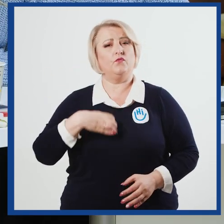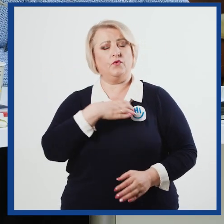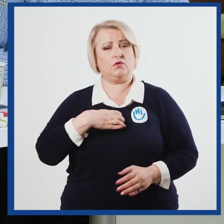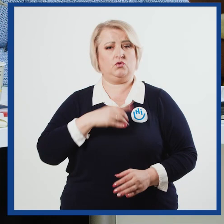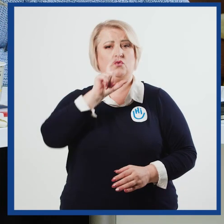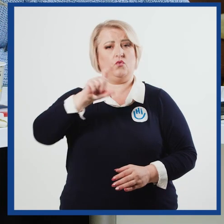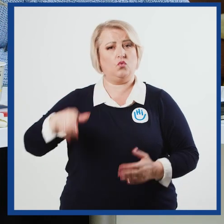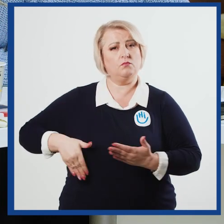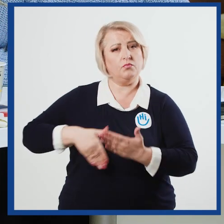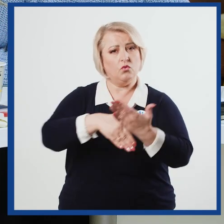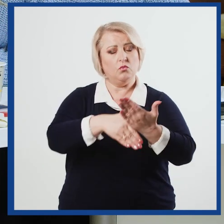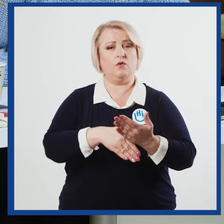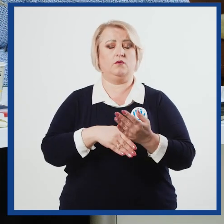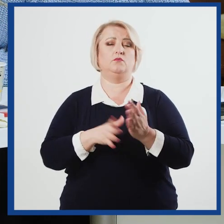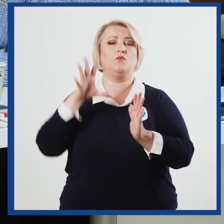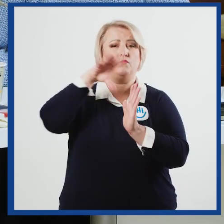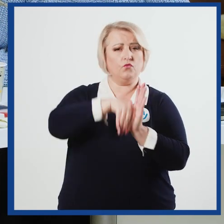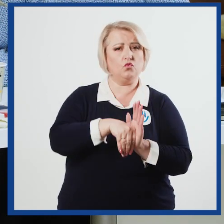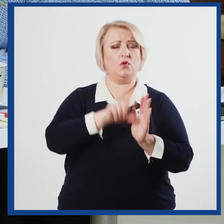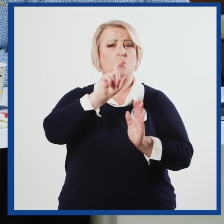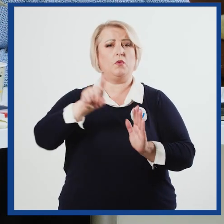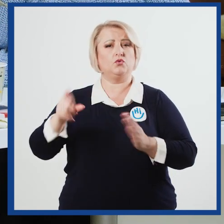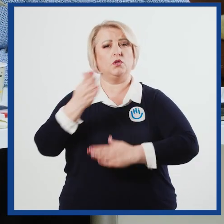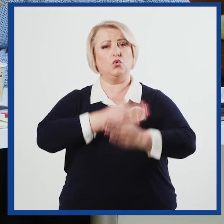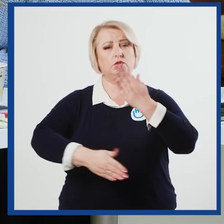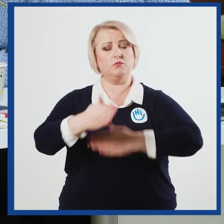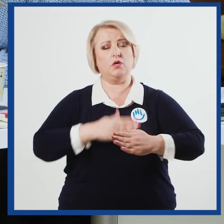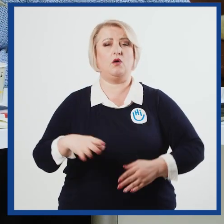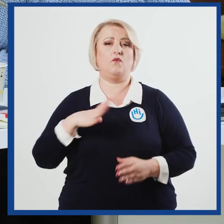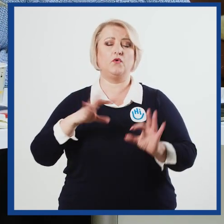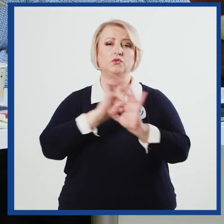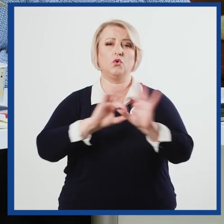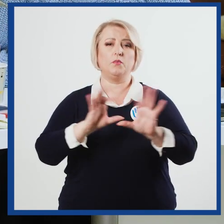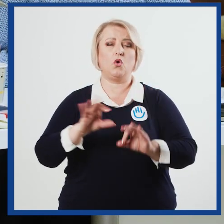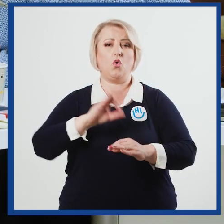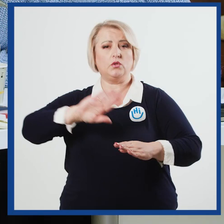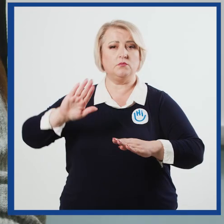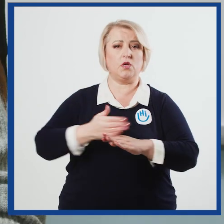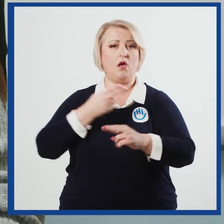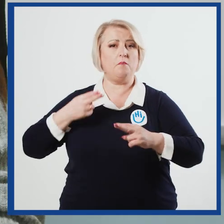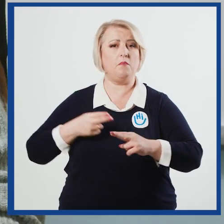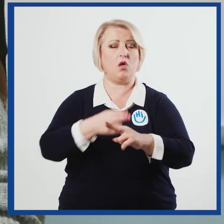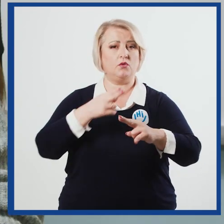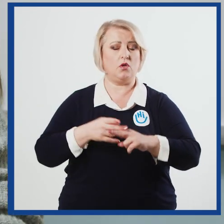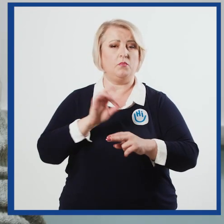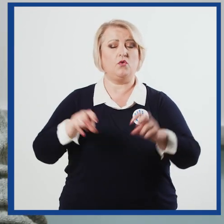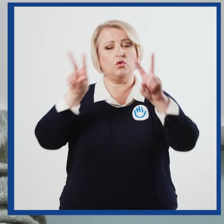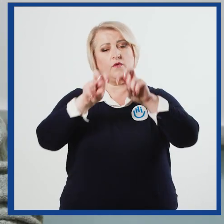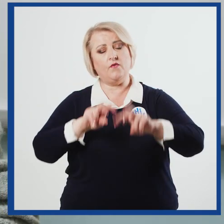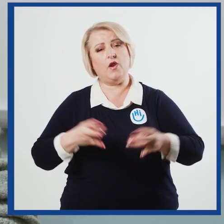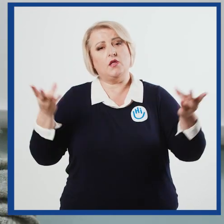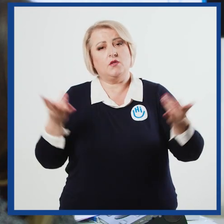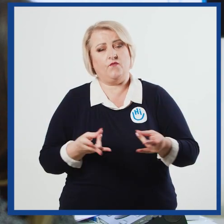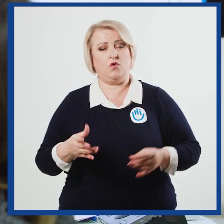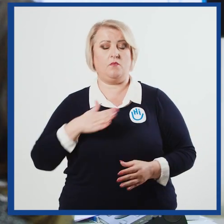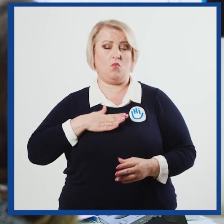S-a explicat despre eliminarea barierilor, despre evaluarea nevoilor. Asociația AOSOS Autism cu siguranță va pune în